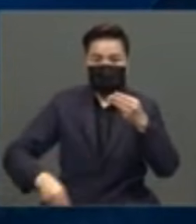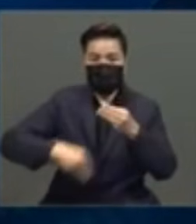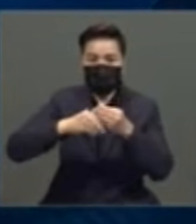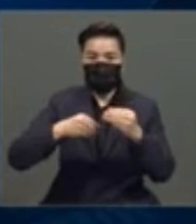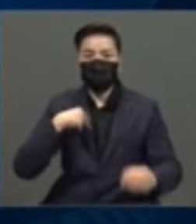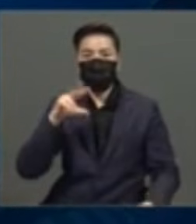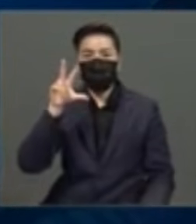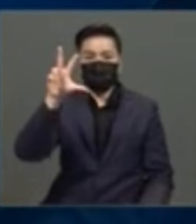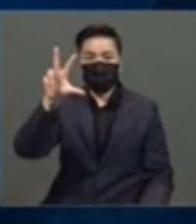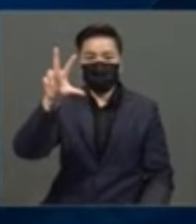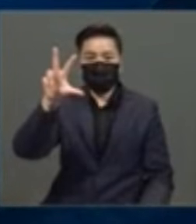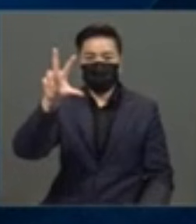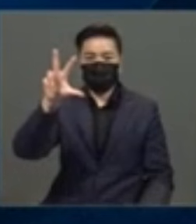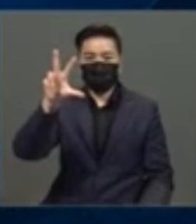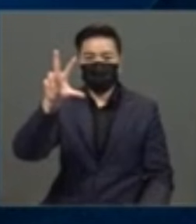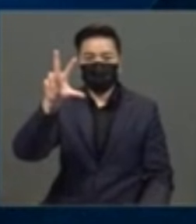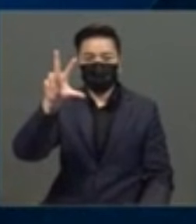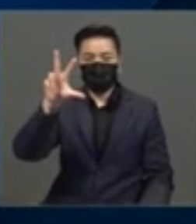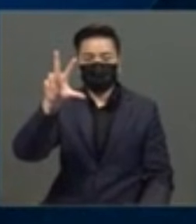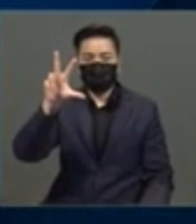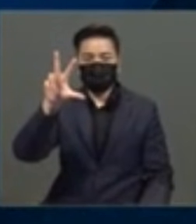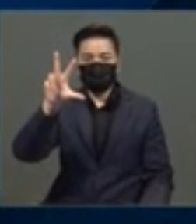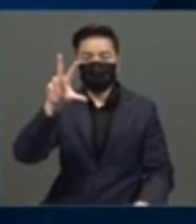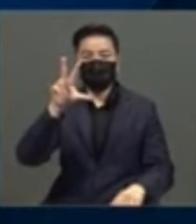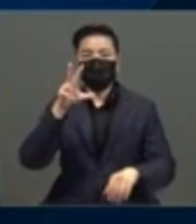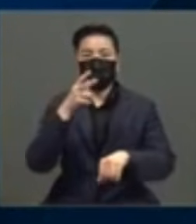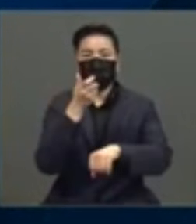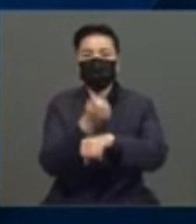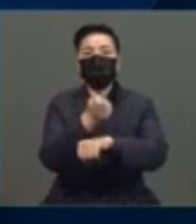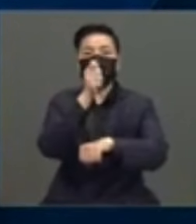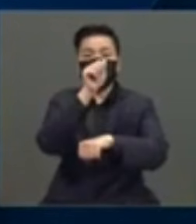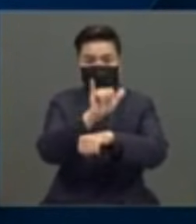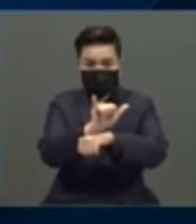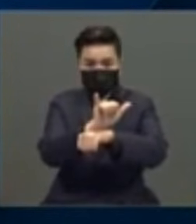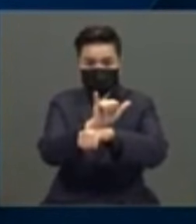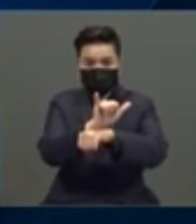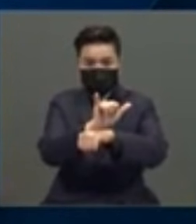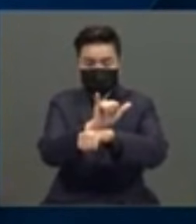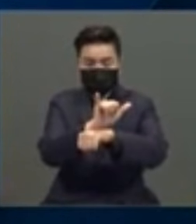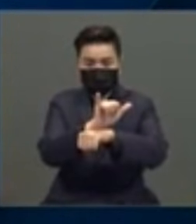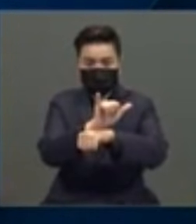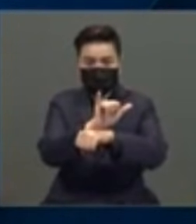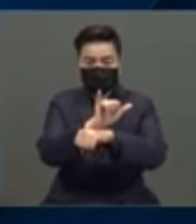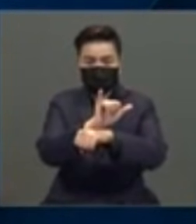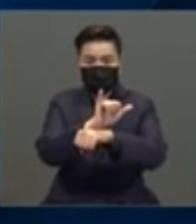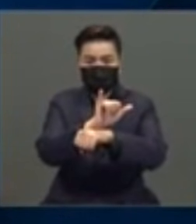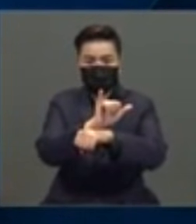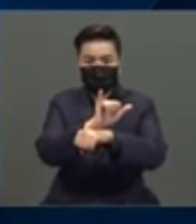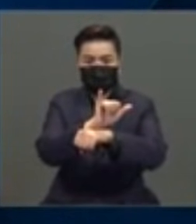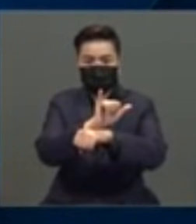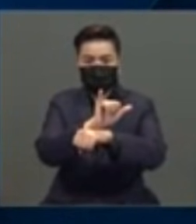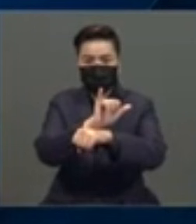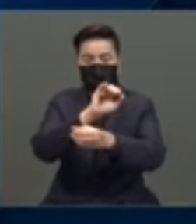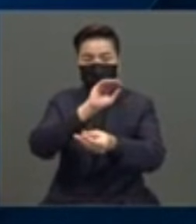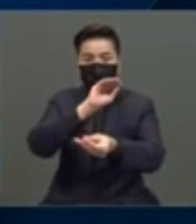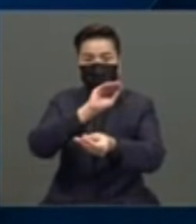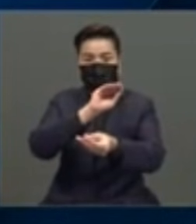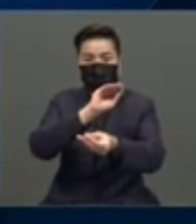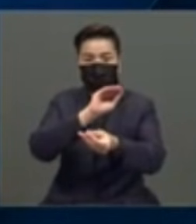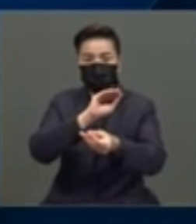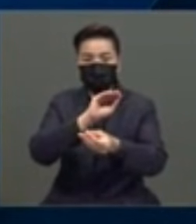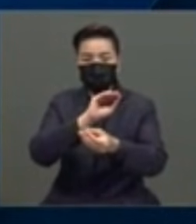อีก3จังหวัดนะครับก็คือพระนครศรีอยุธยานะครับแล้วก็ท